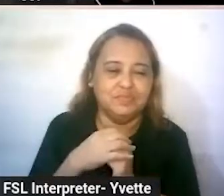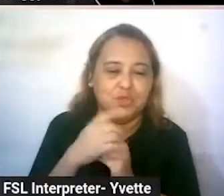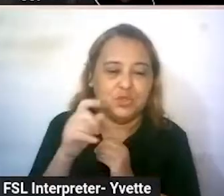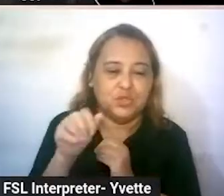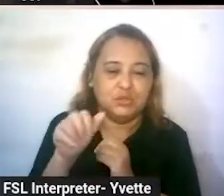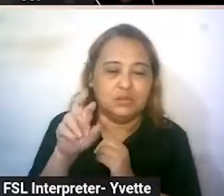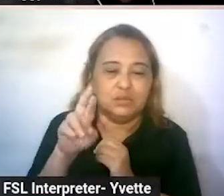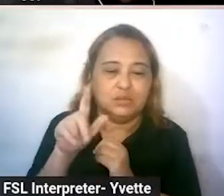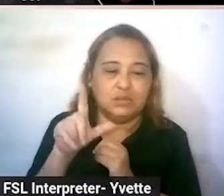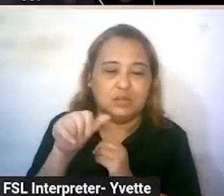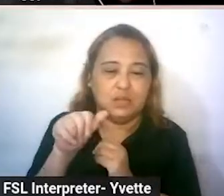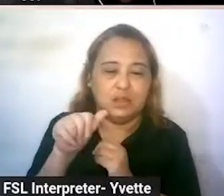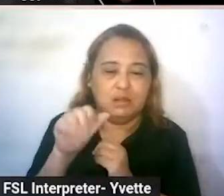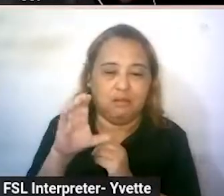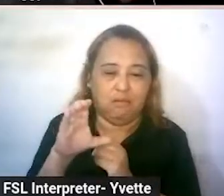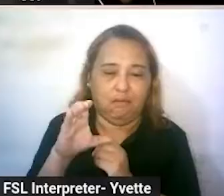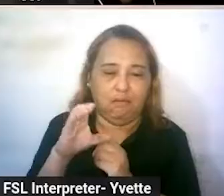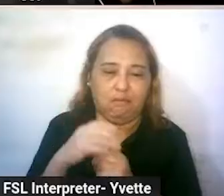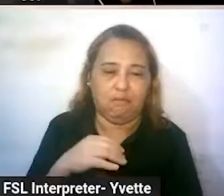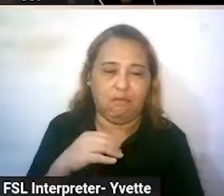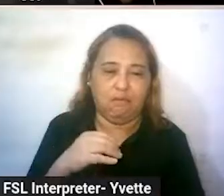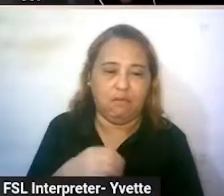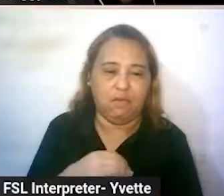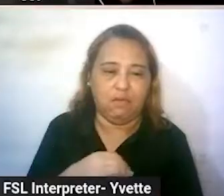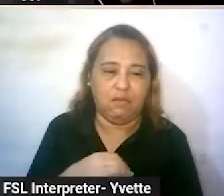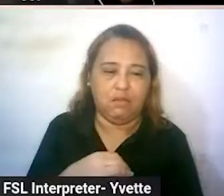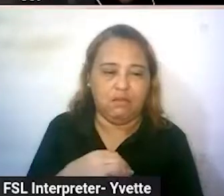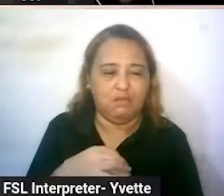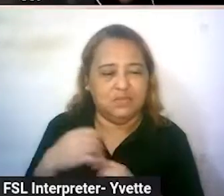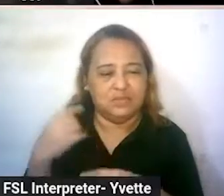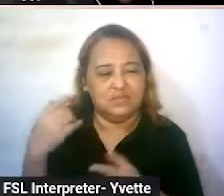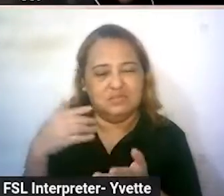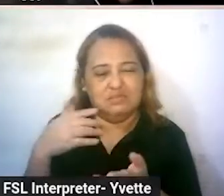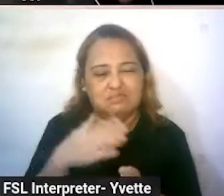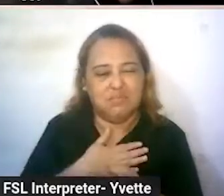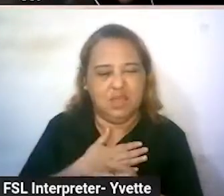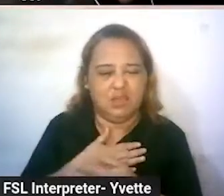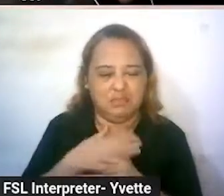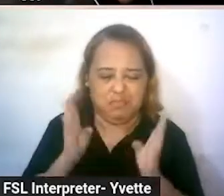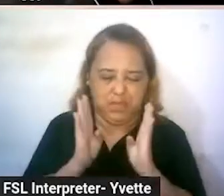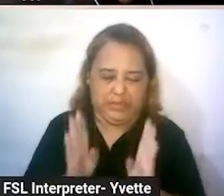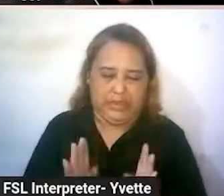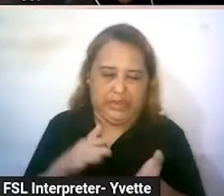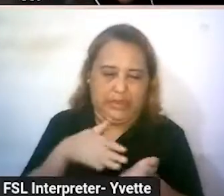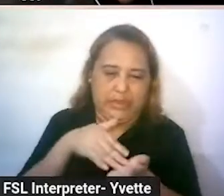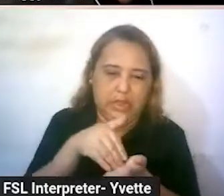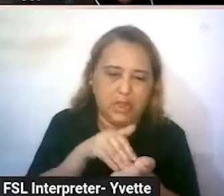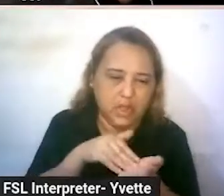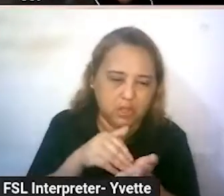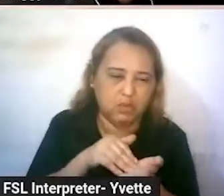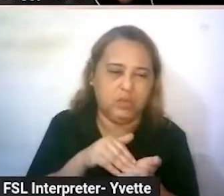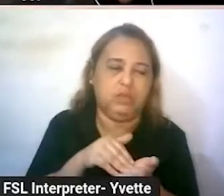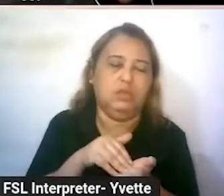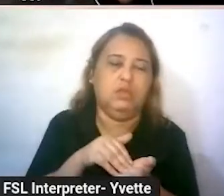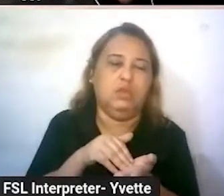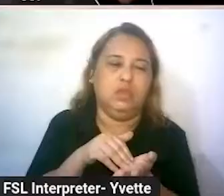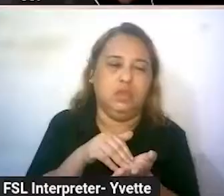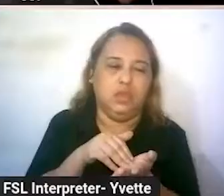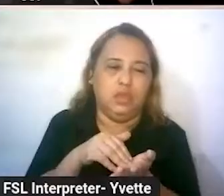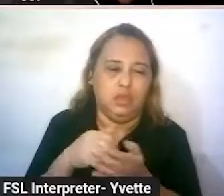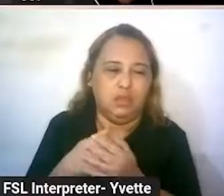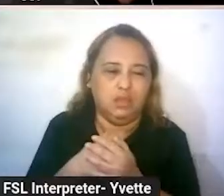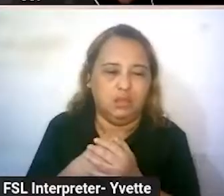Kaya lang, hindi na kayanan ng katawan ko. Masyadong rigid talaga kasi I was an